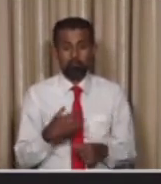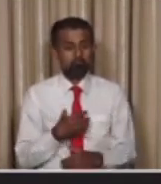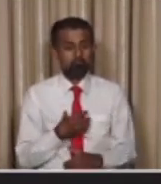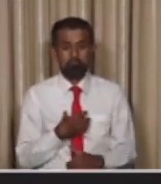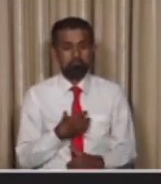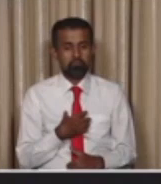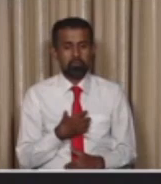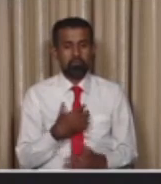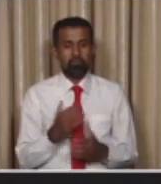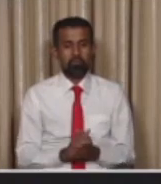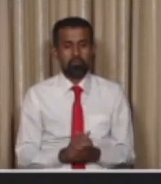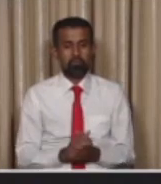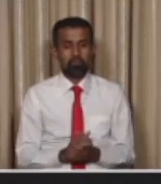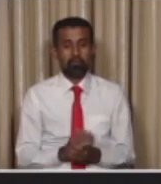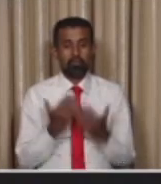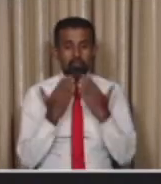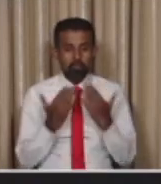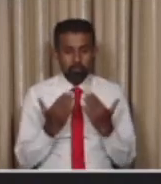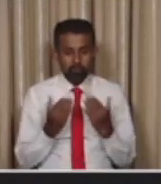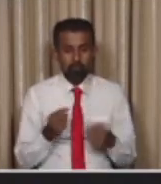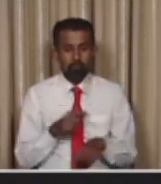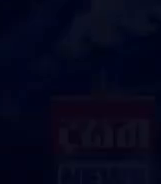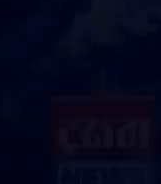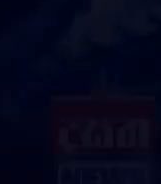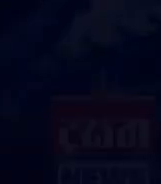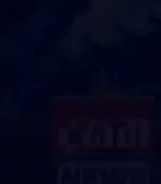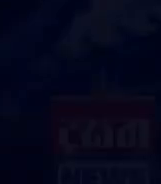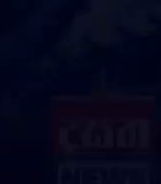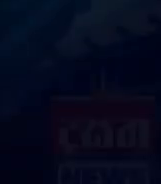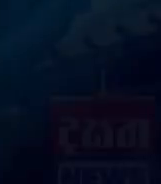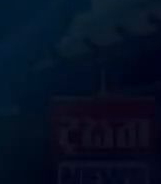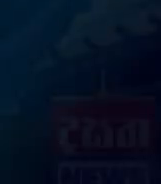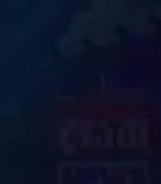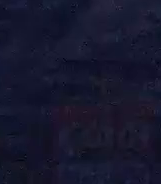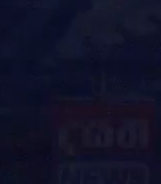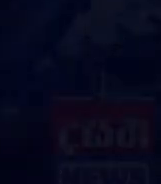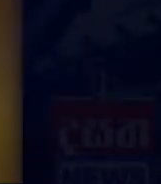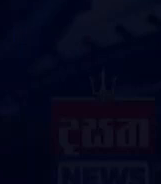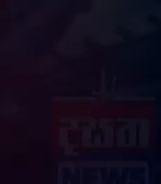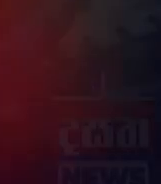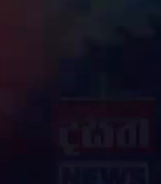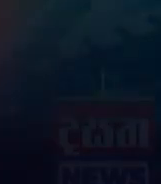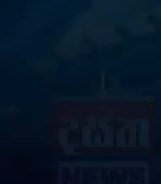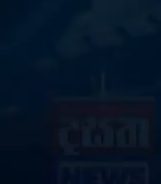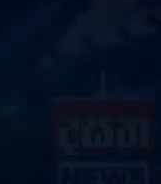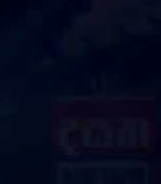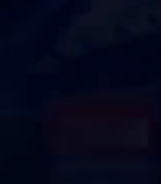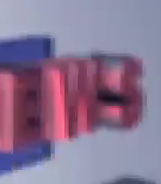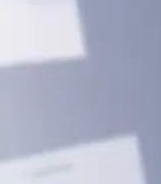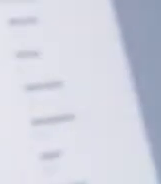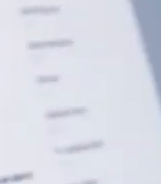කරු සභාපතිතුමියනි. බොහොම ස්තුතියි මට මේ දුන්න අවස්ථාවට. සවස 6:25ට සුප්‍රීම්